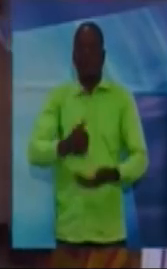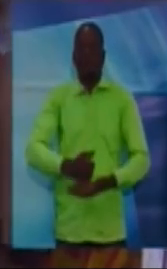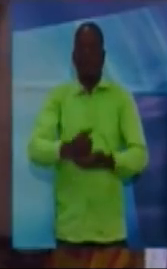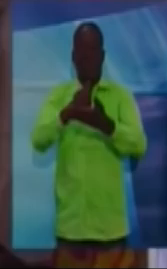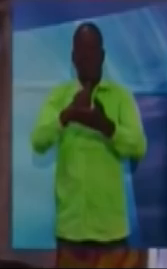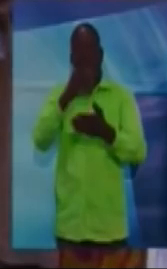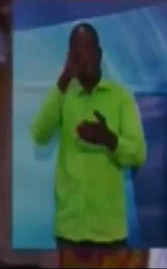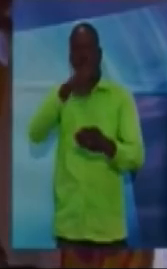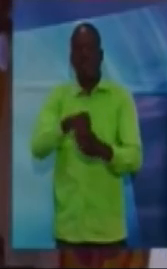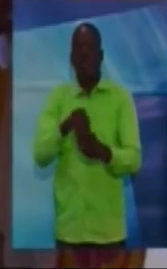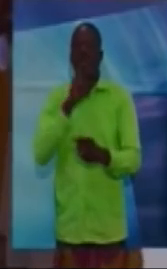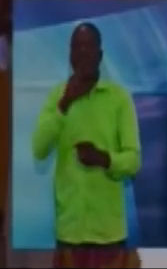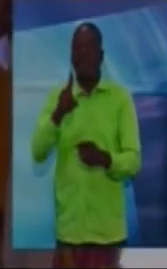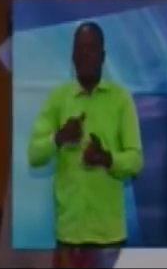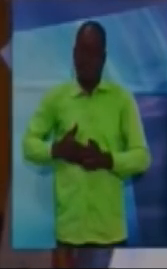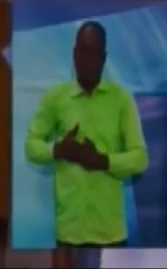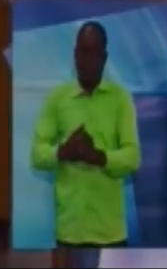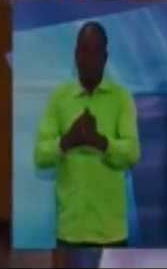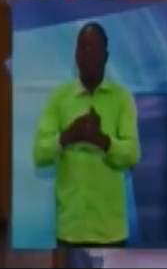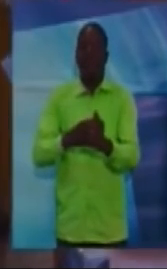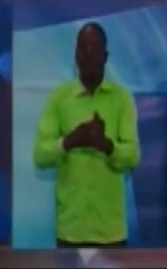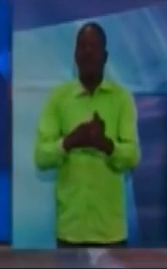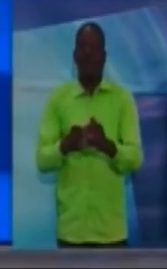soutenues, d'être accompagnées.